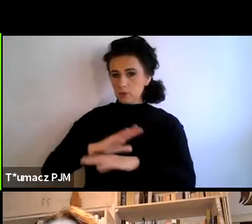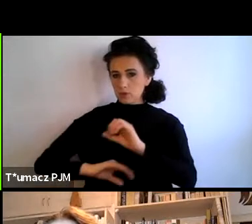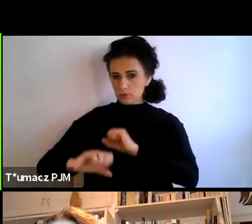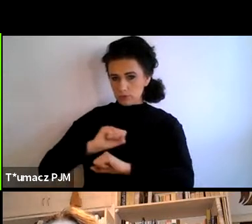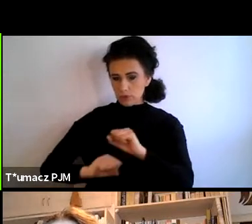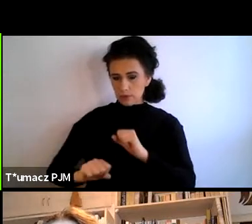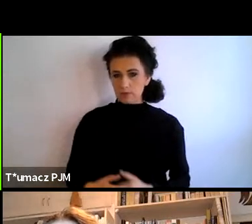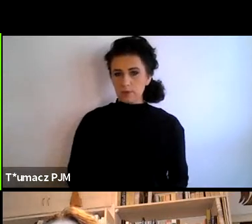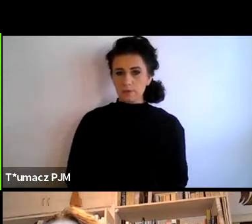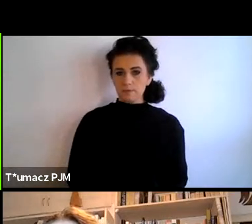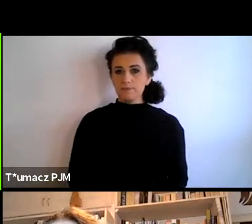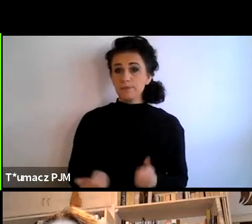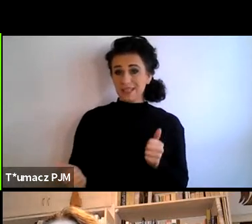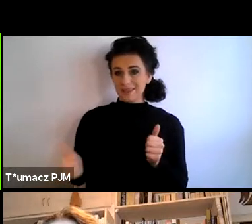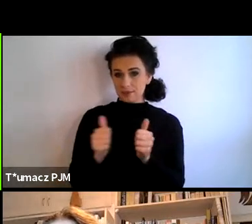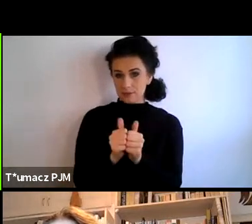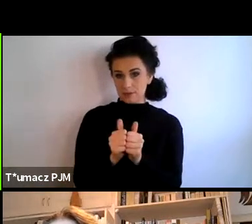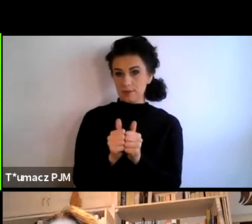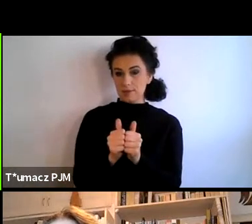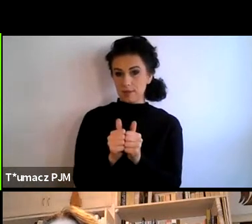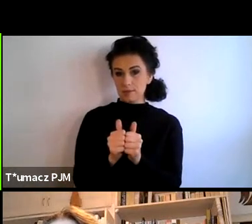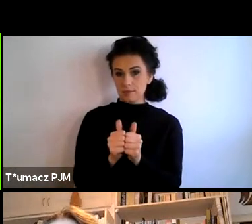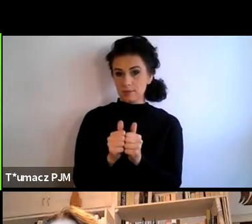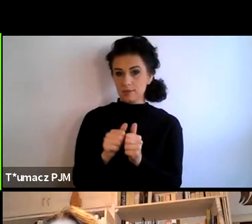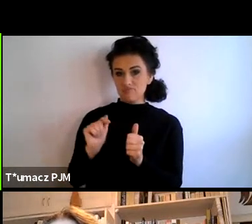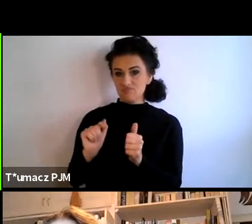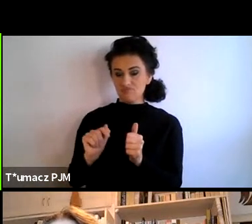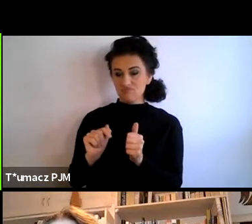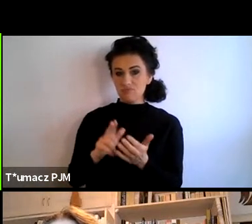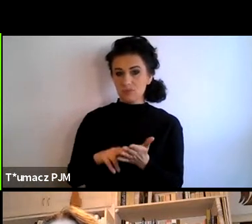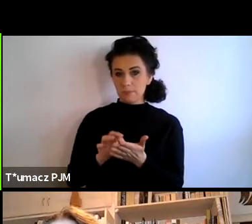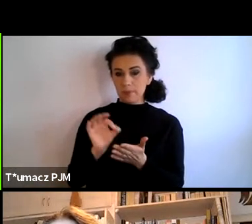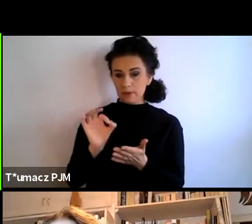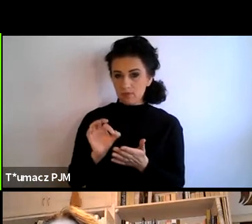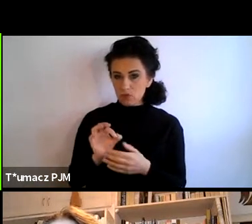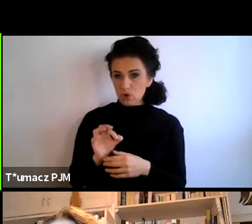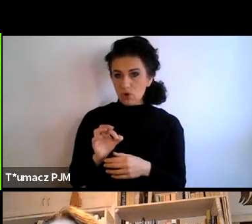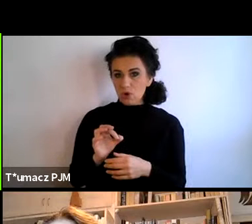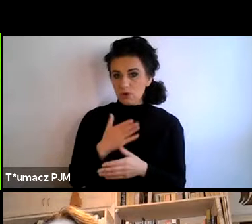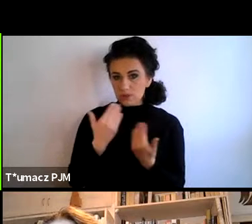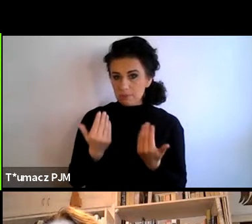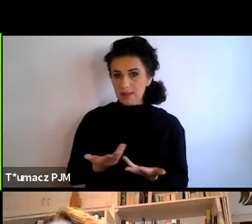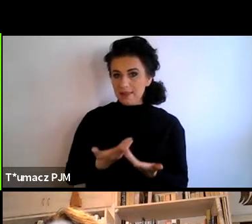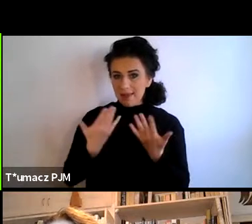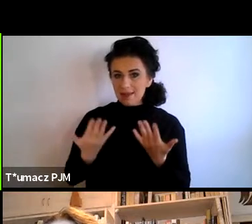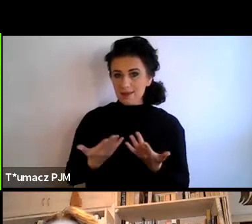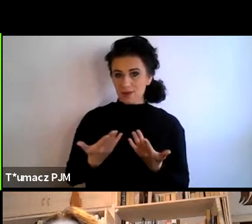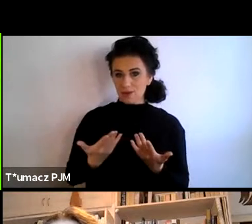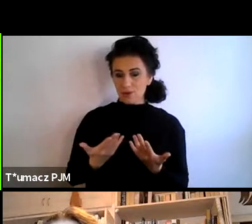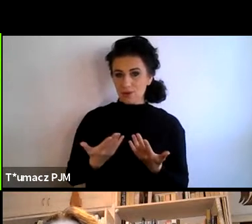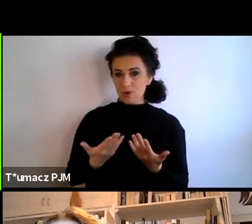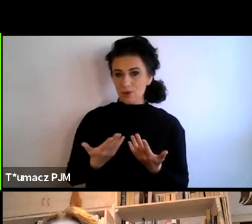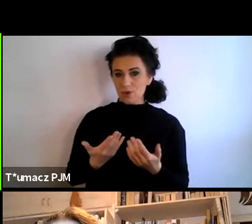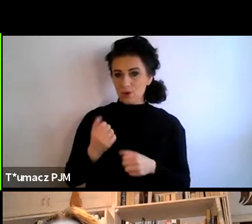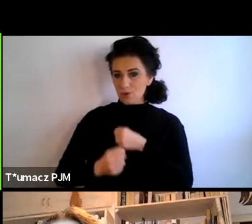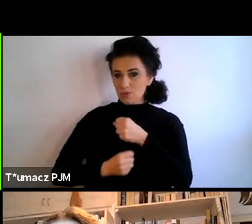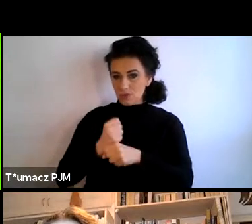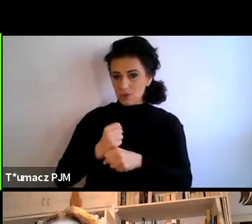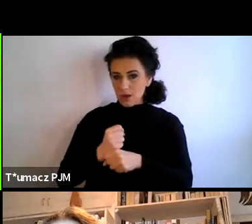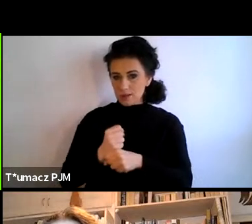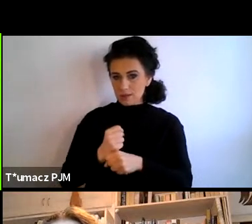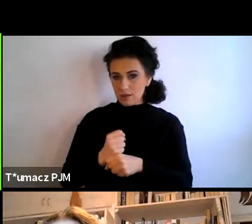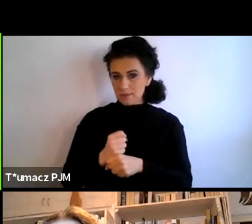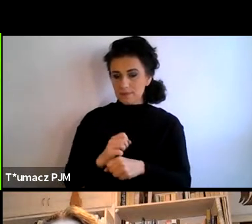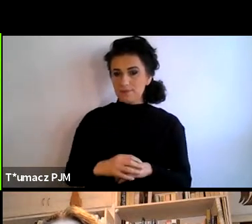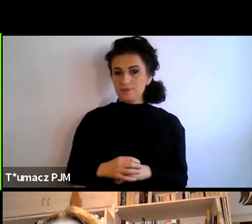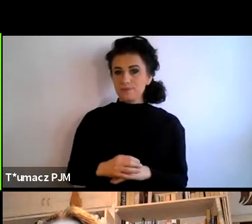I to jest na pewno nielekka i wartościowa praca,